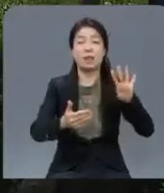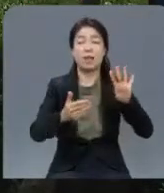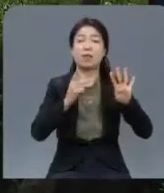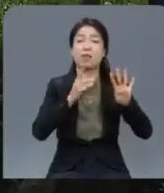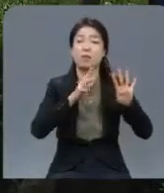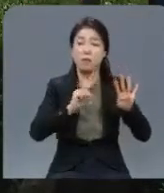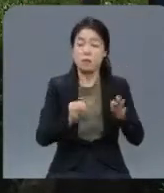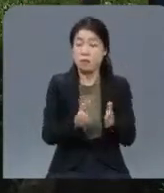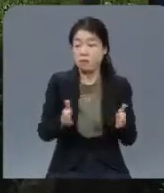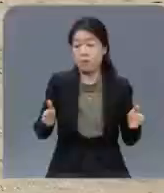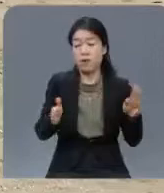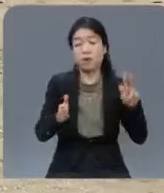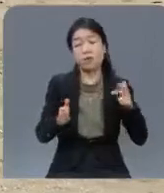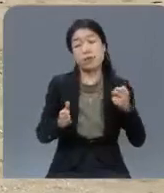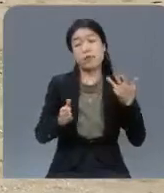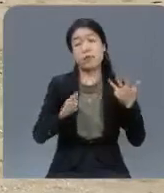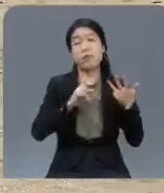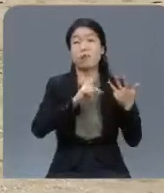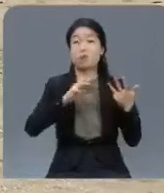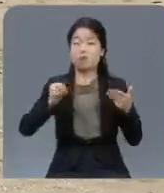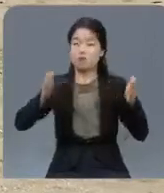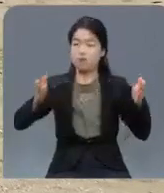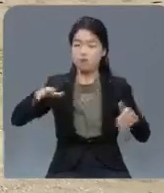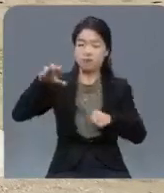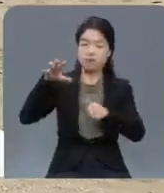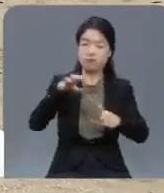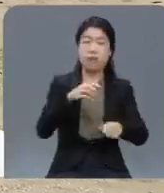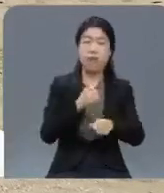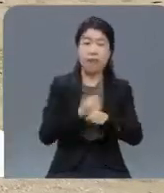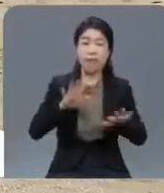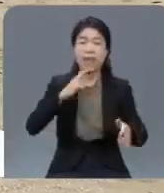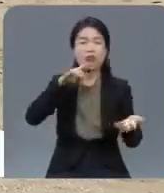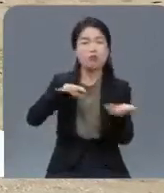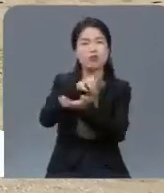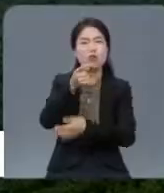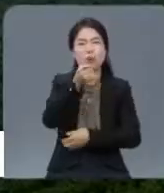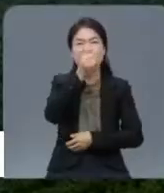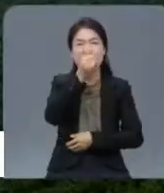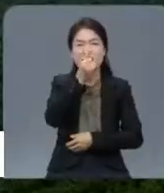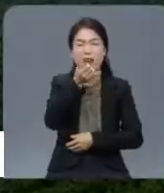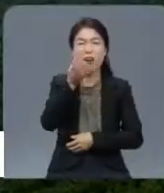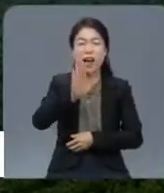길이 78km입니다. 고흥은 현재 구름만 조금 낀 상태인데요.